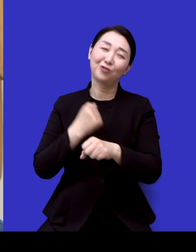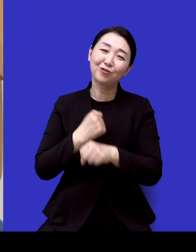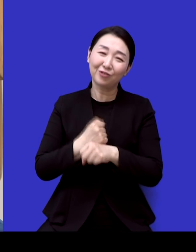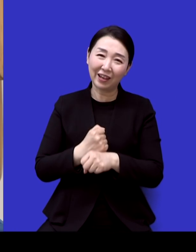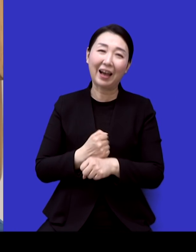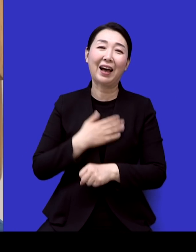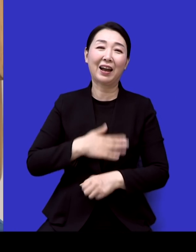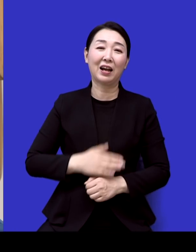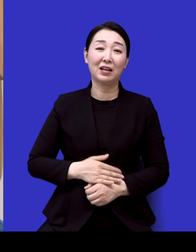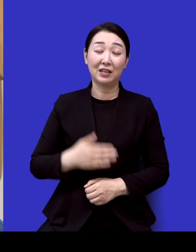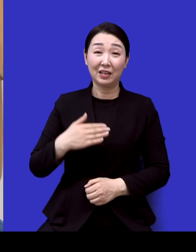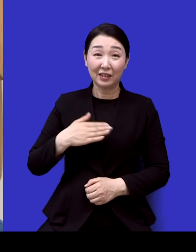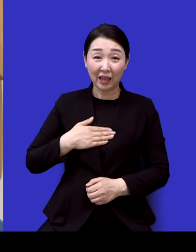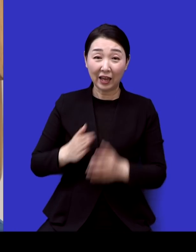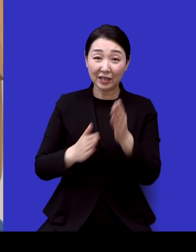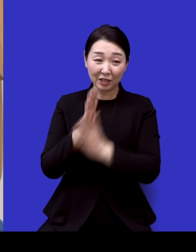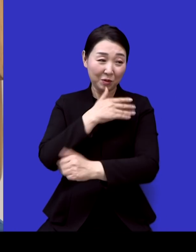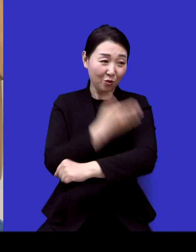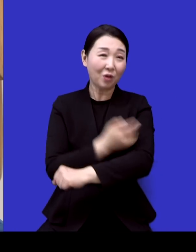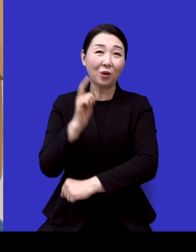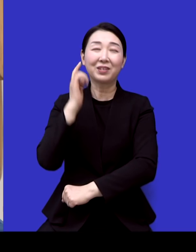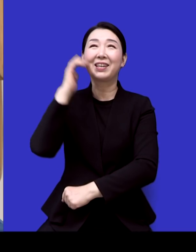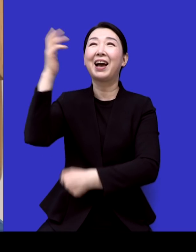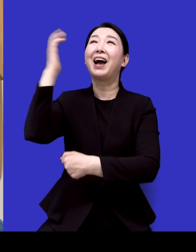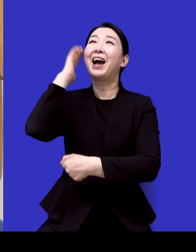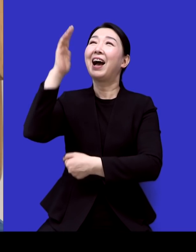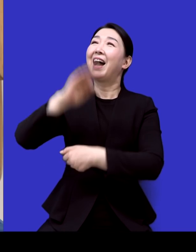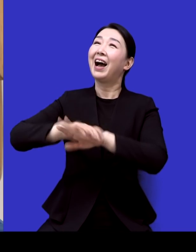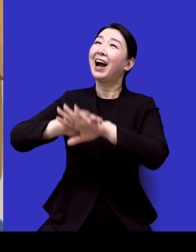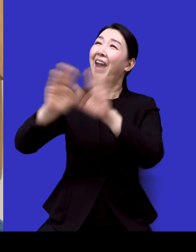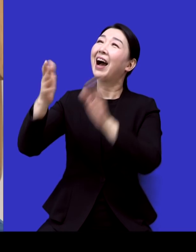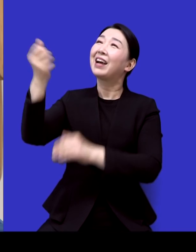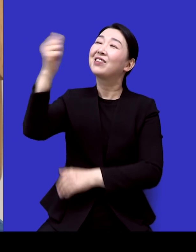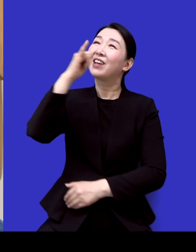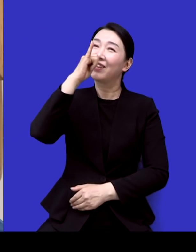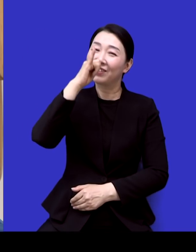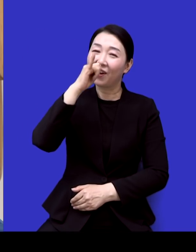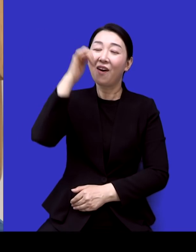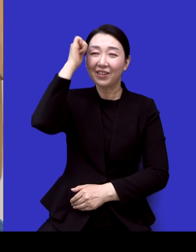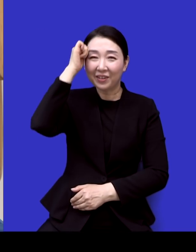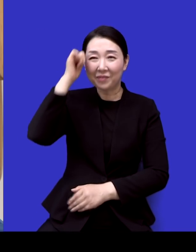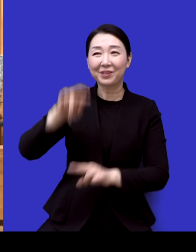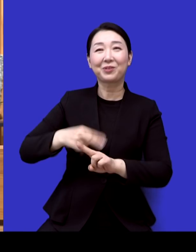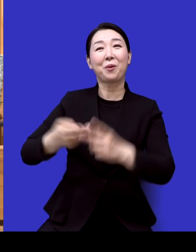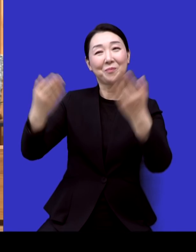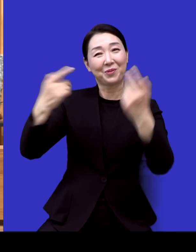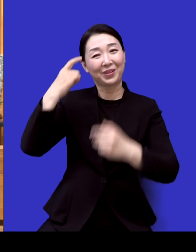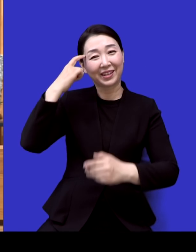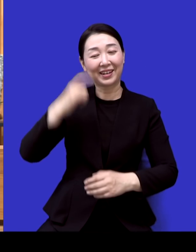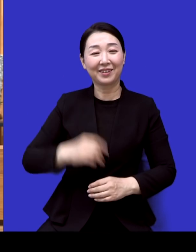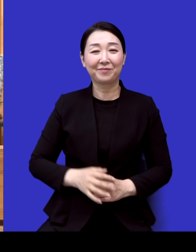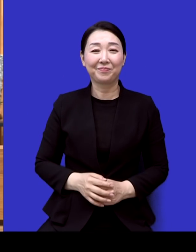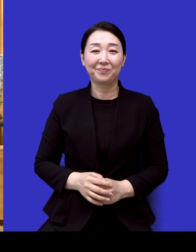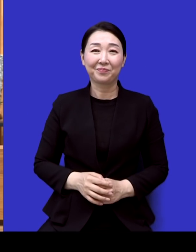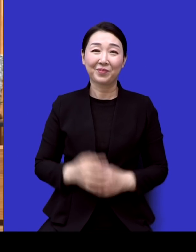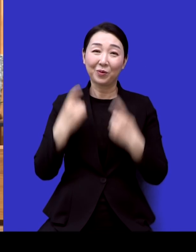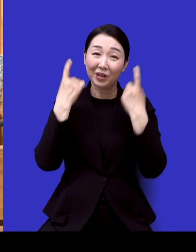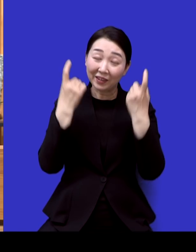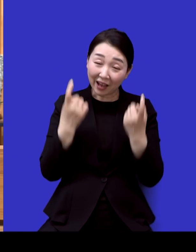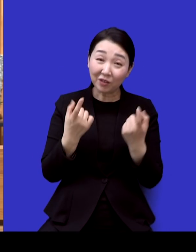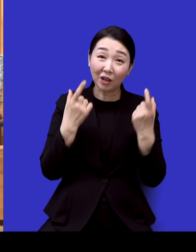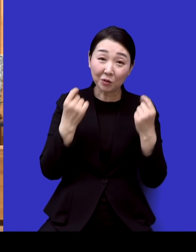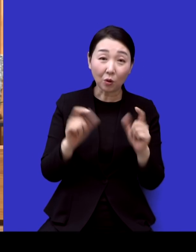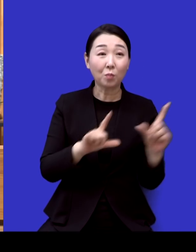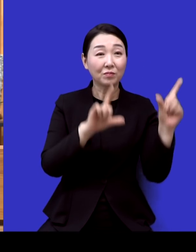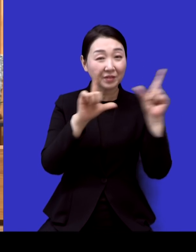내 시민권은 하늘에 있구나. 네네. 이제 그걸 항상 기억하면서 사는 선물로 이제 생각하고 있습니다. 그러네요. 뭐 우리가 나그네처럼 살면서